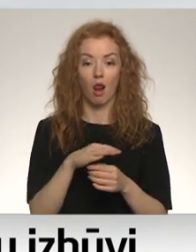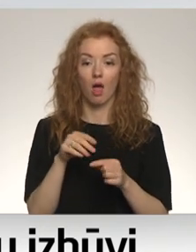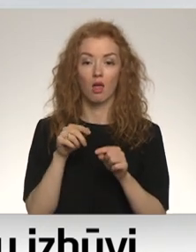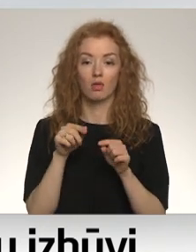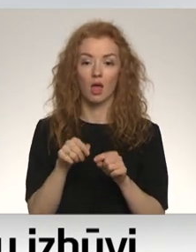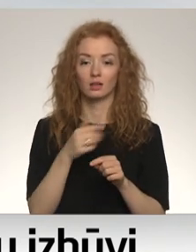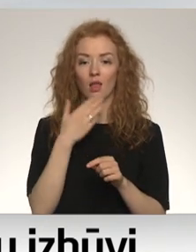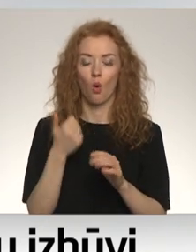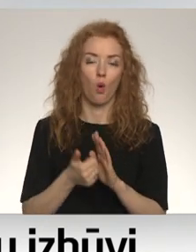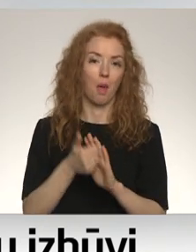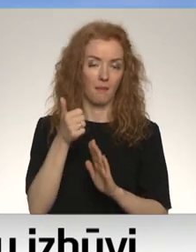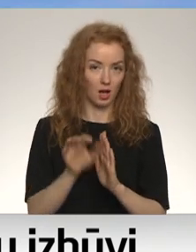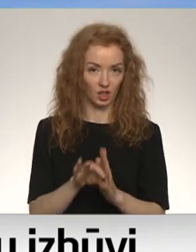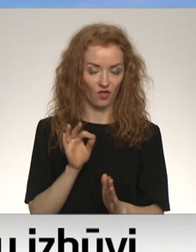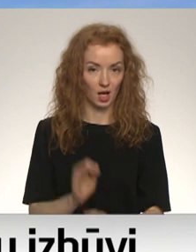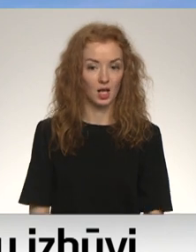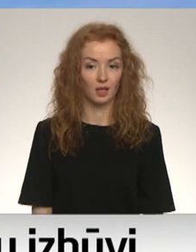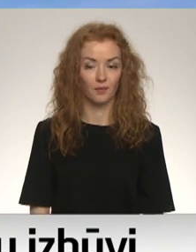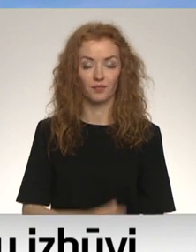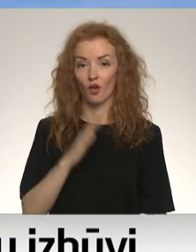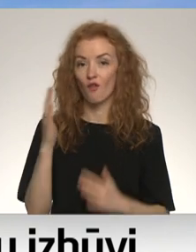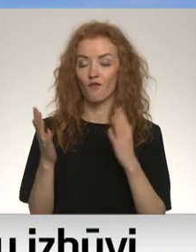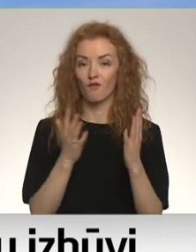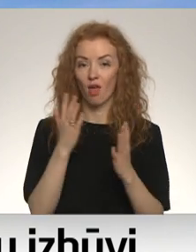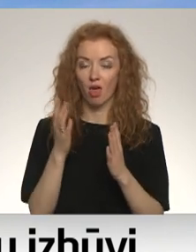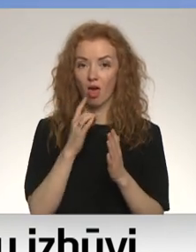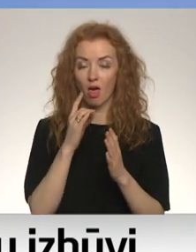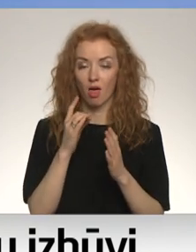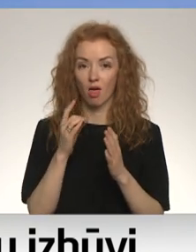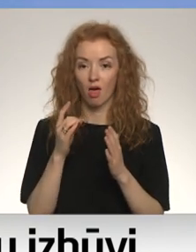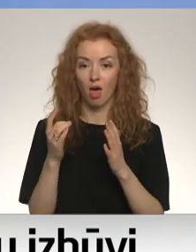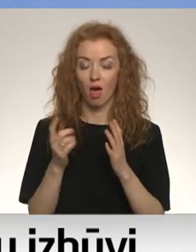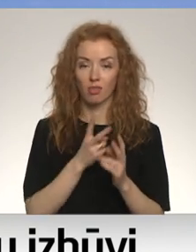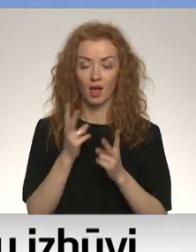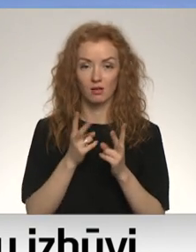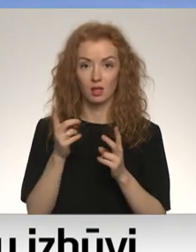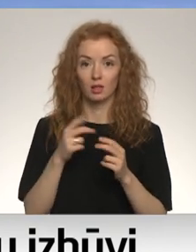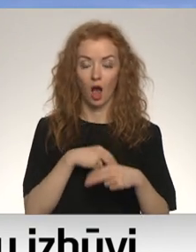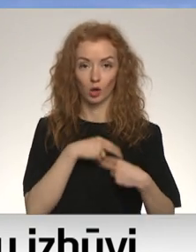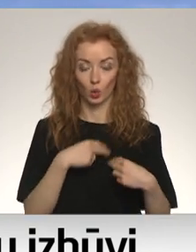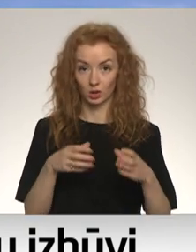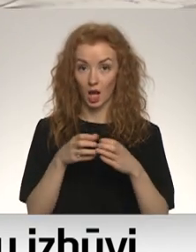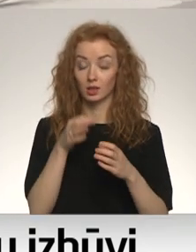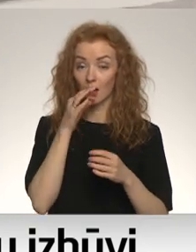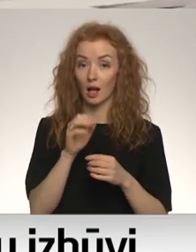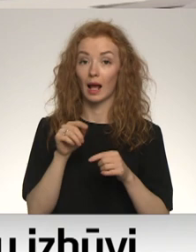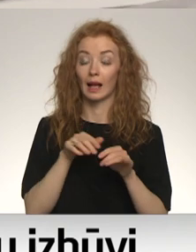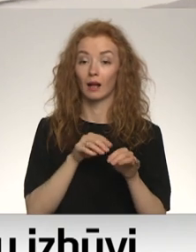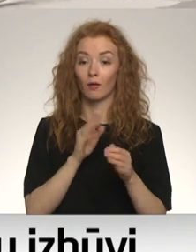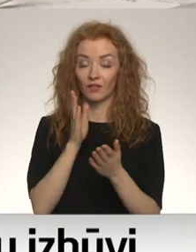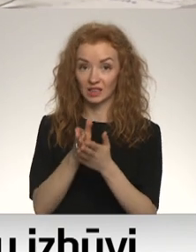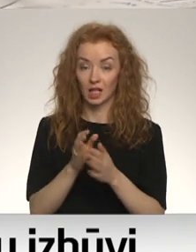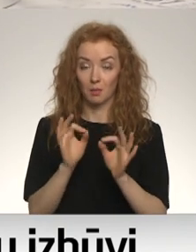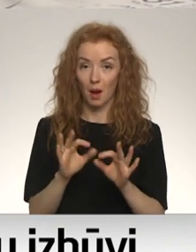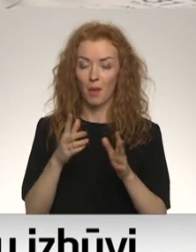tas labākais, manuprāt, variants. Vēja enerģijas asociācijā RTV teica, ka virziens esot pareizs, bet ziņojumā esot